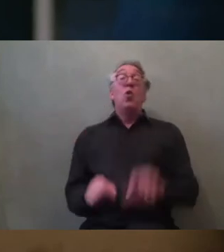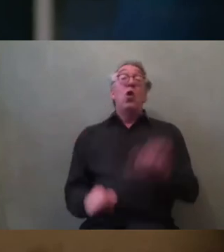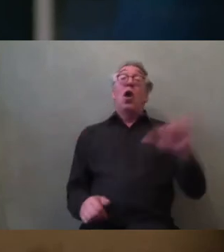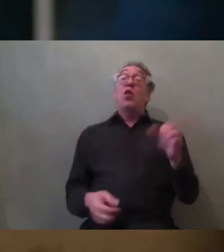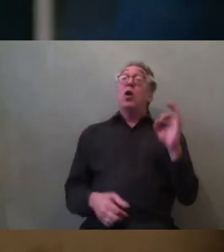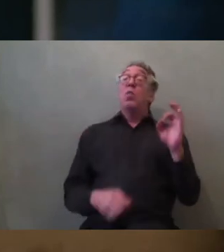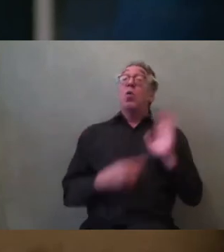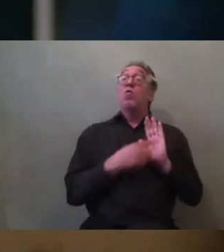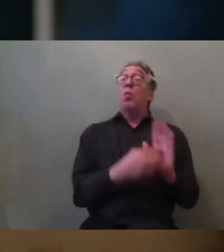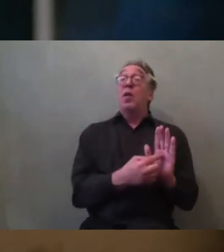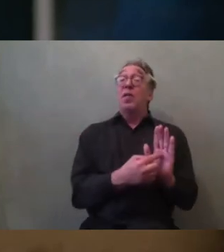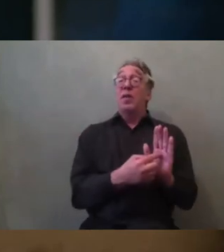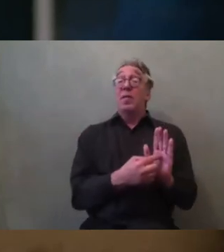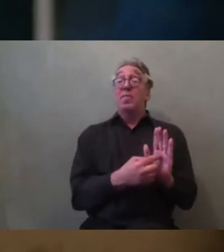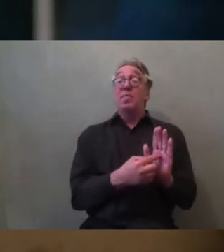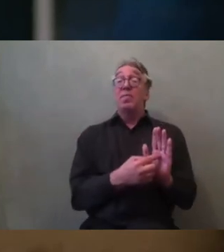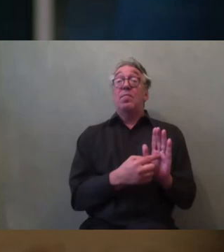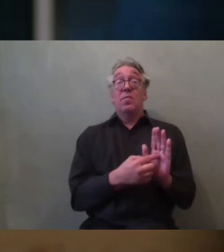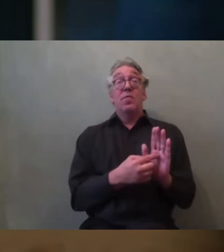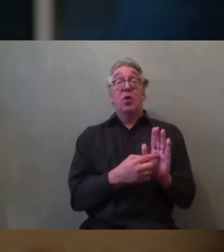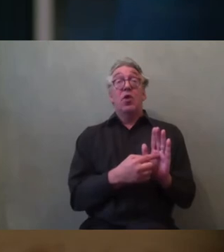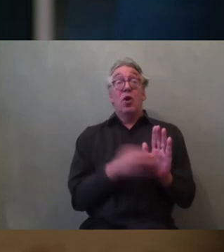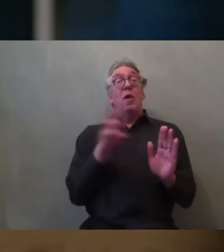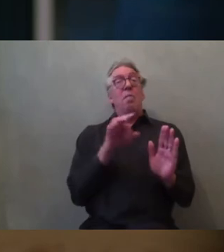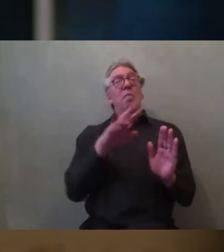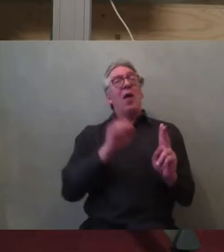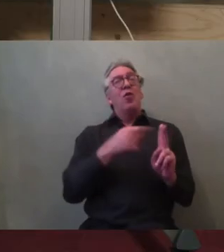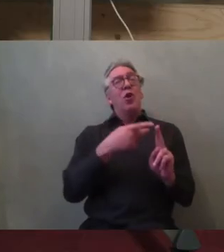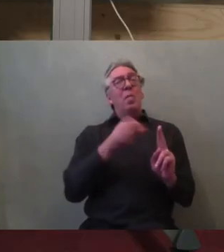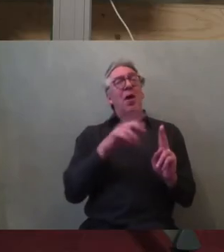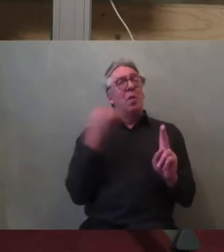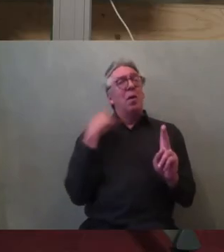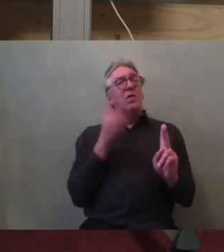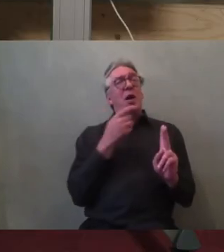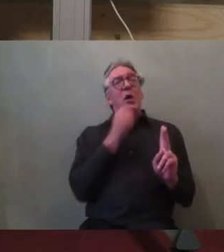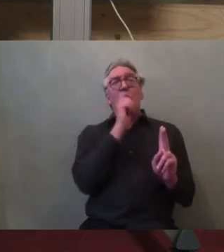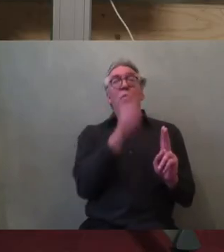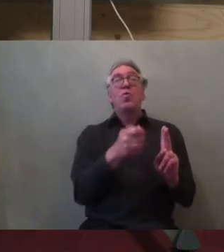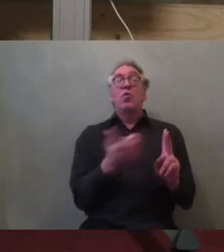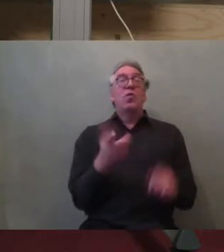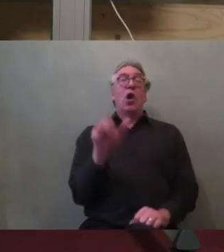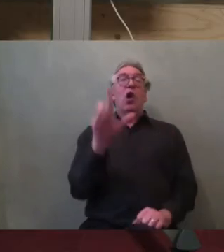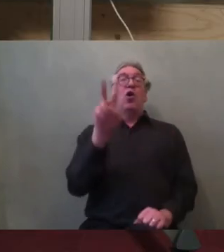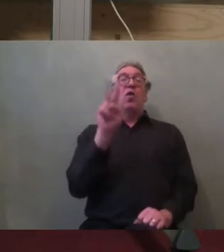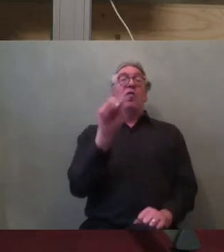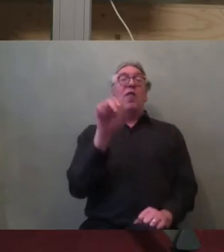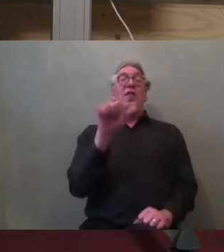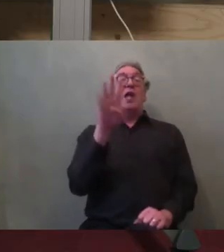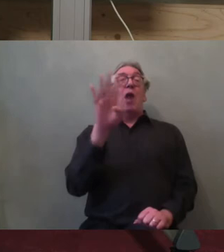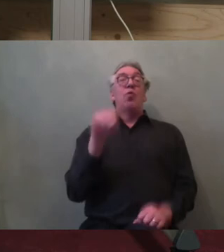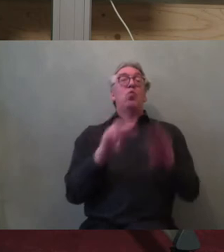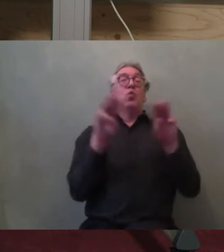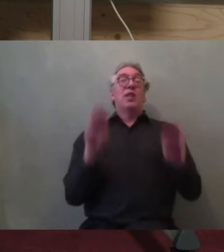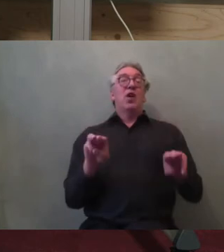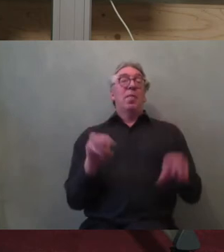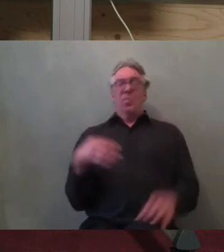al eventjes langs in het verhaal van Maartje en Maaike. Namelijk het Van Abbe Museum. Ik zag deze week nog een